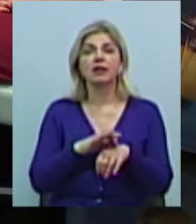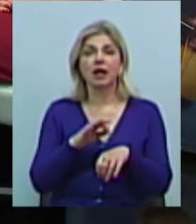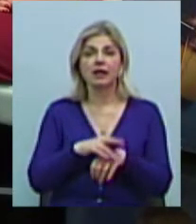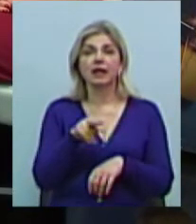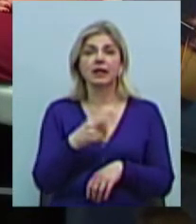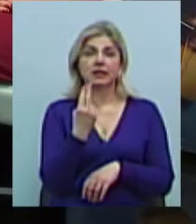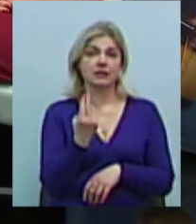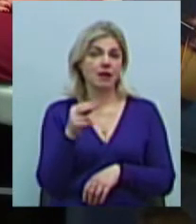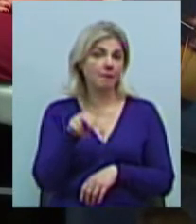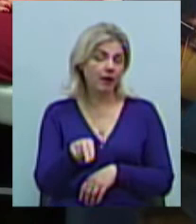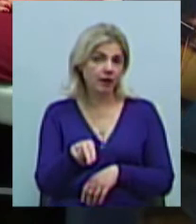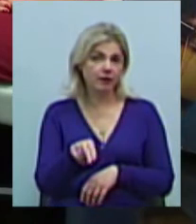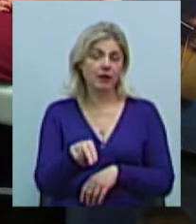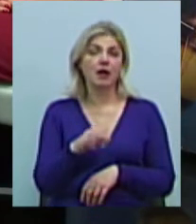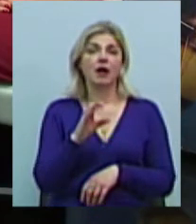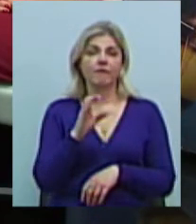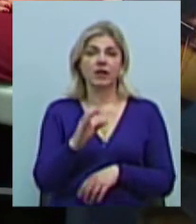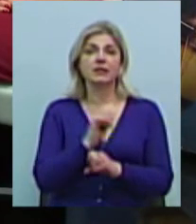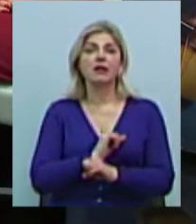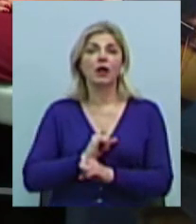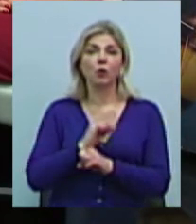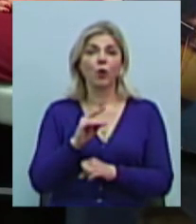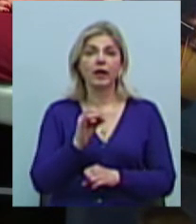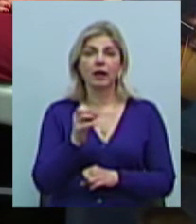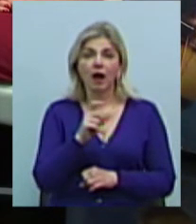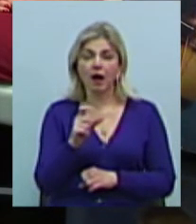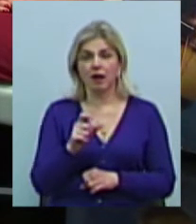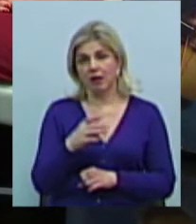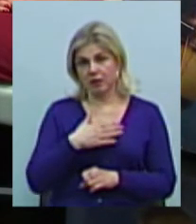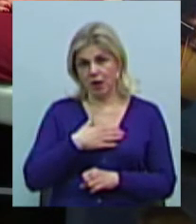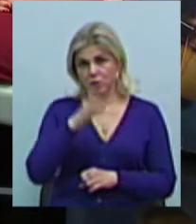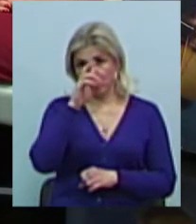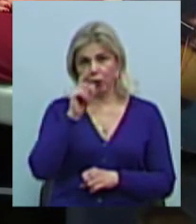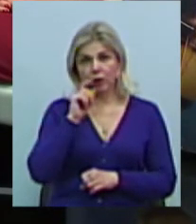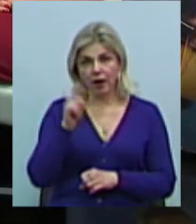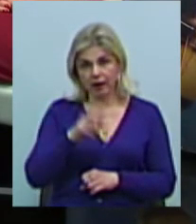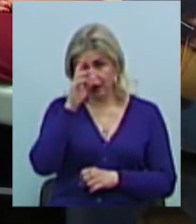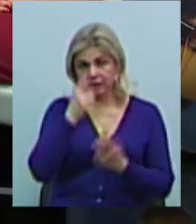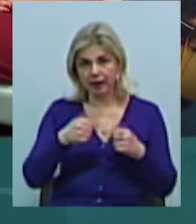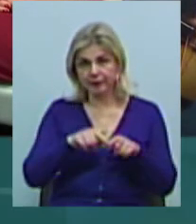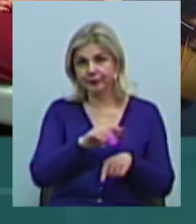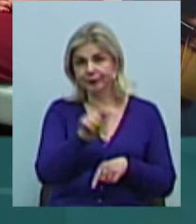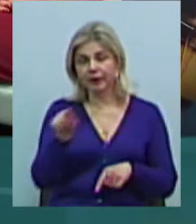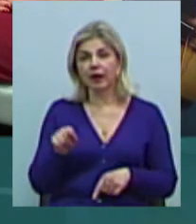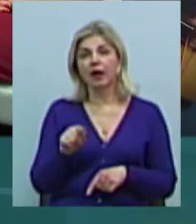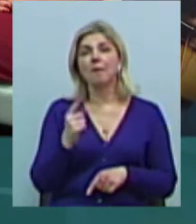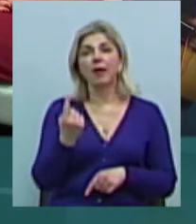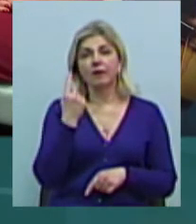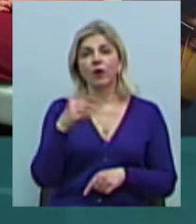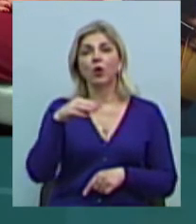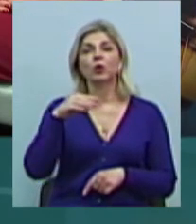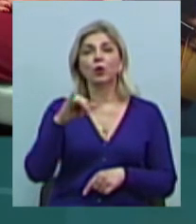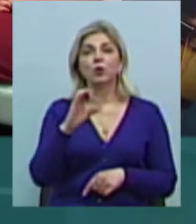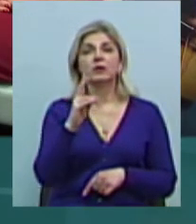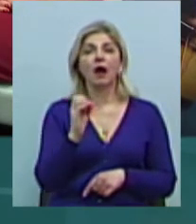ДЦП, в санаторіях нашої України. Це в першу чергу в